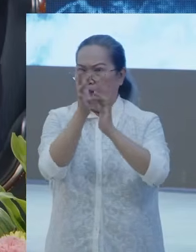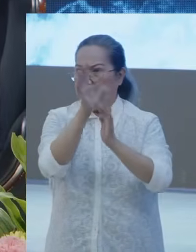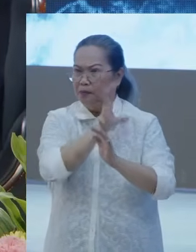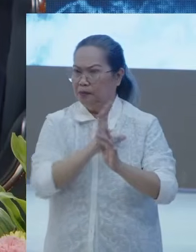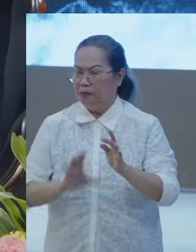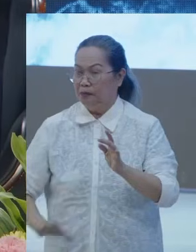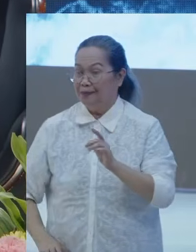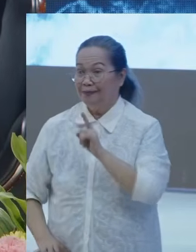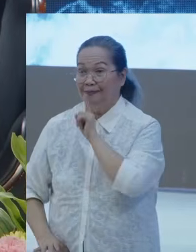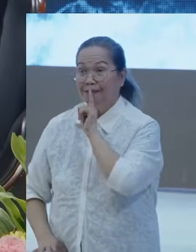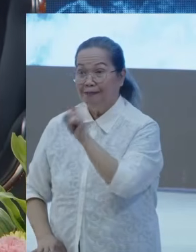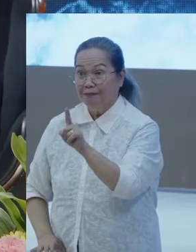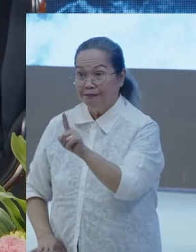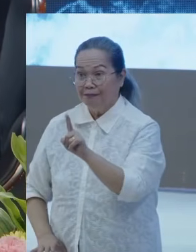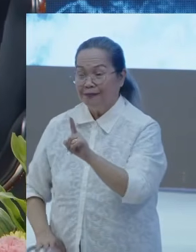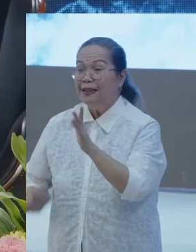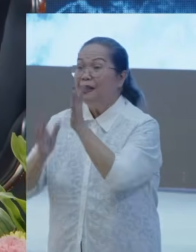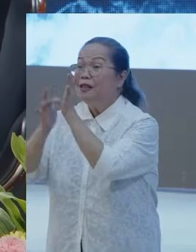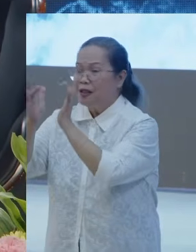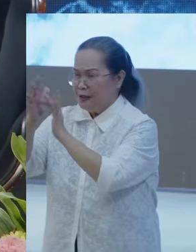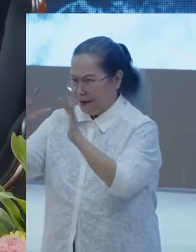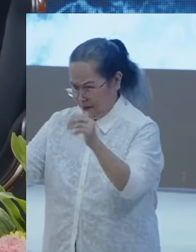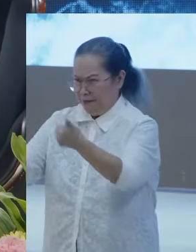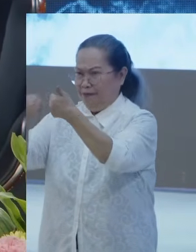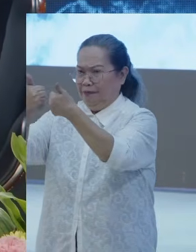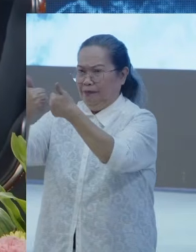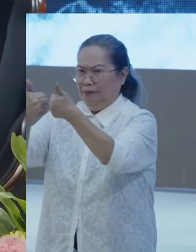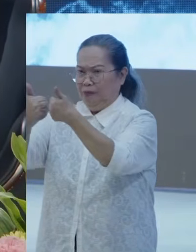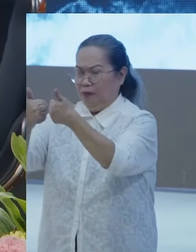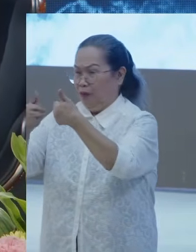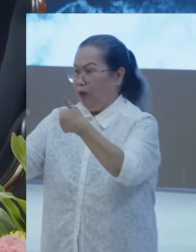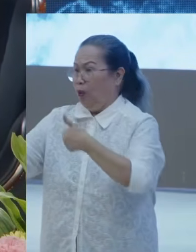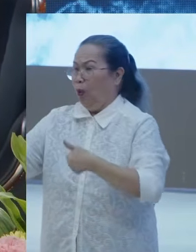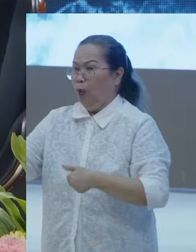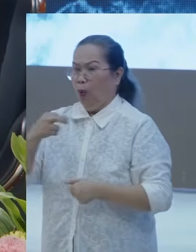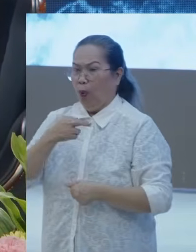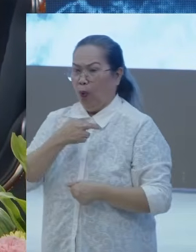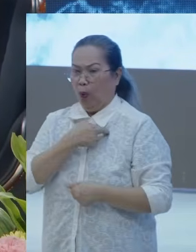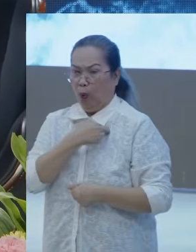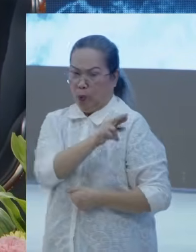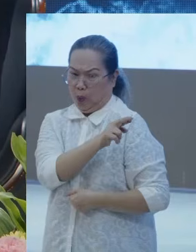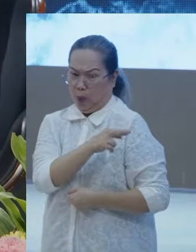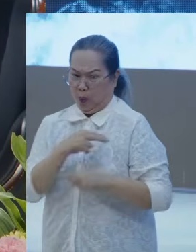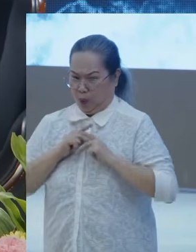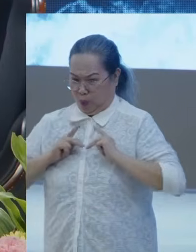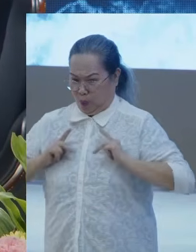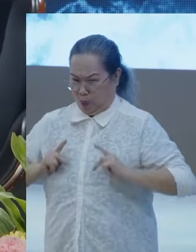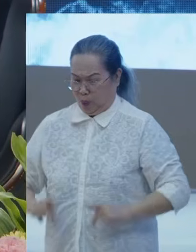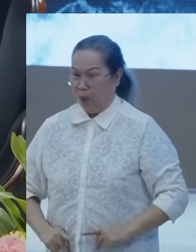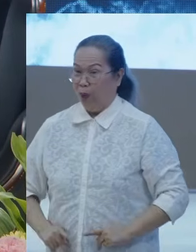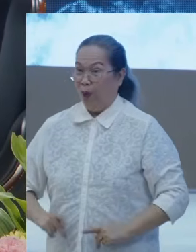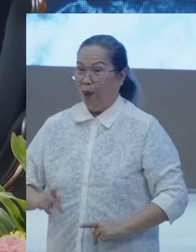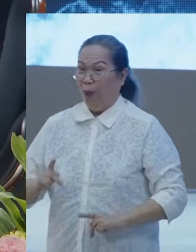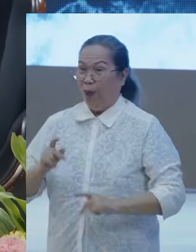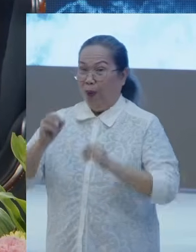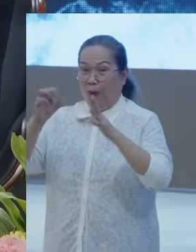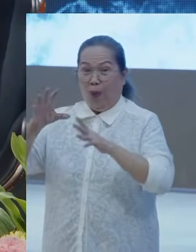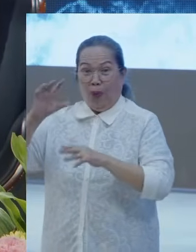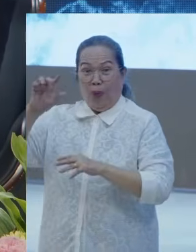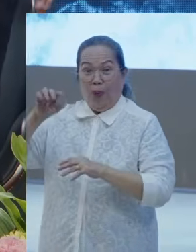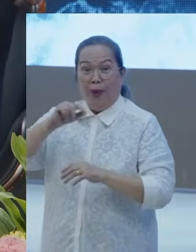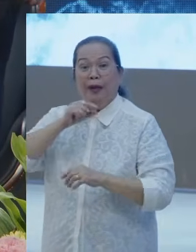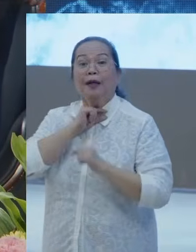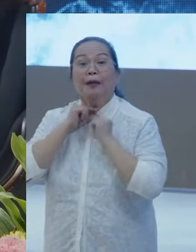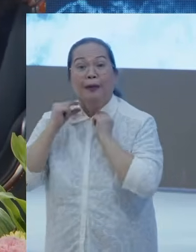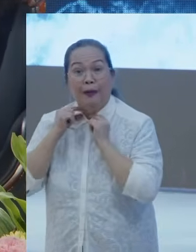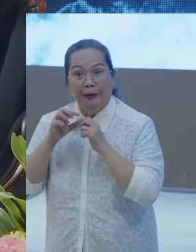mga kapatid, siya ay hinamon ng mga relihiyosong ito. Ang una natin makikita dito sa verse